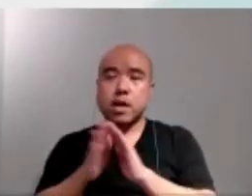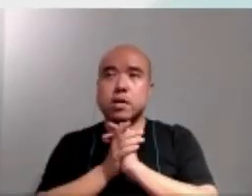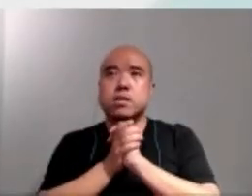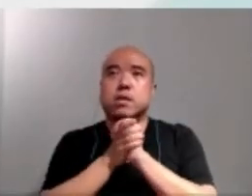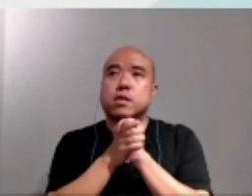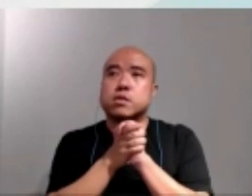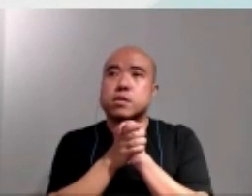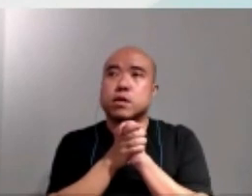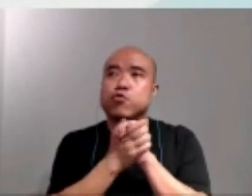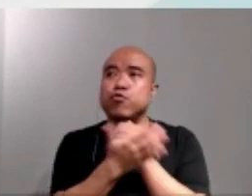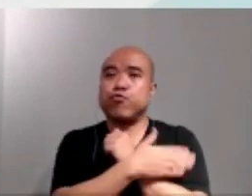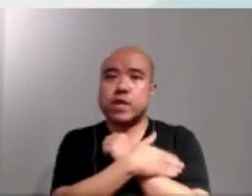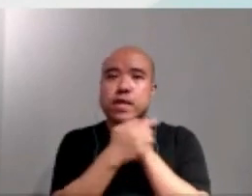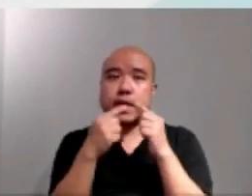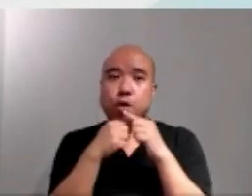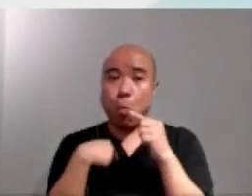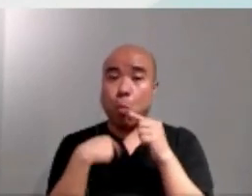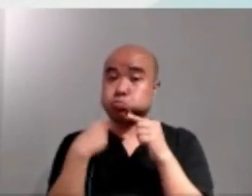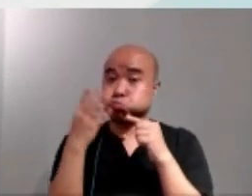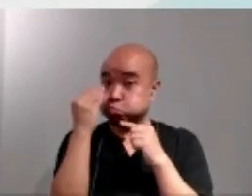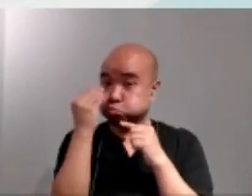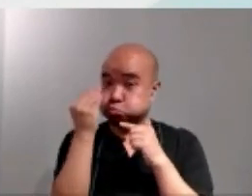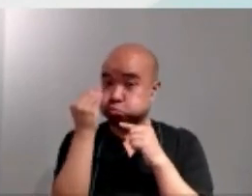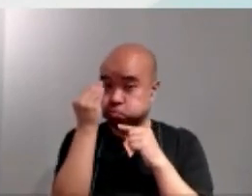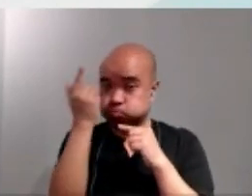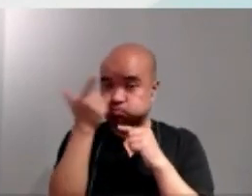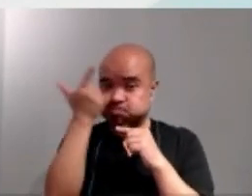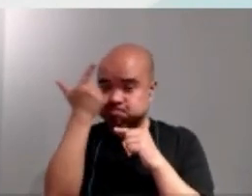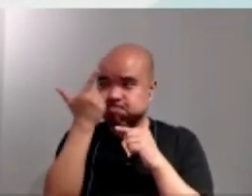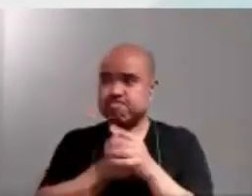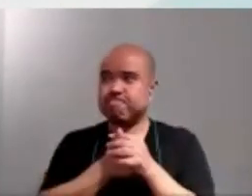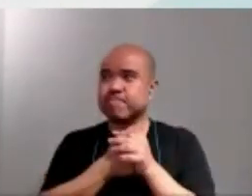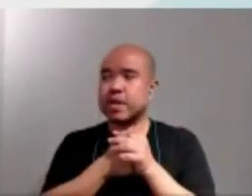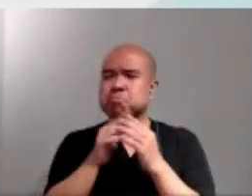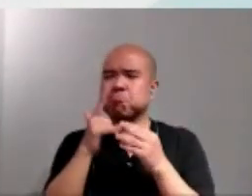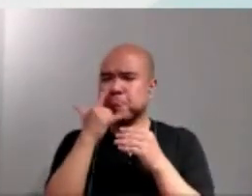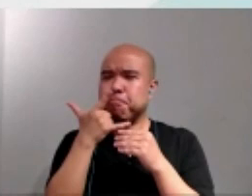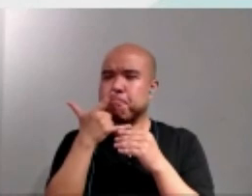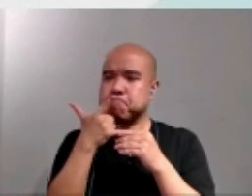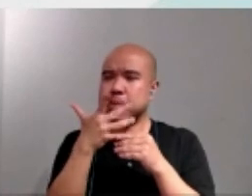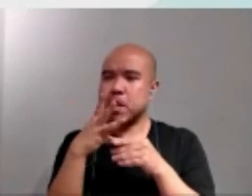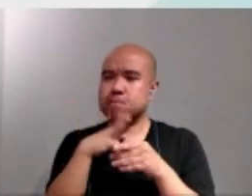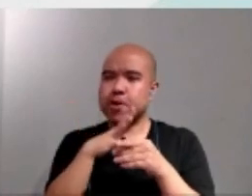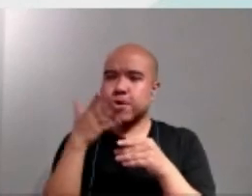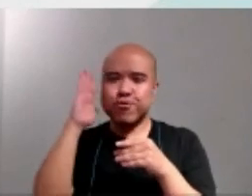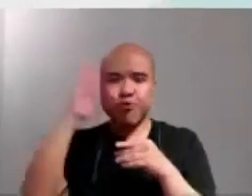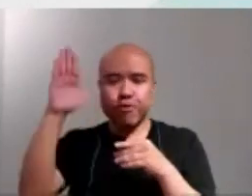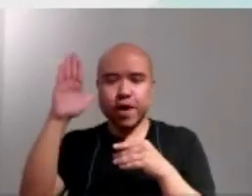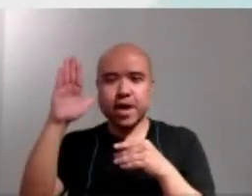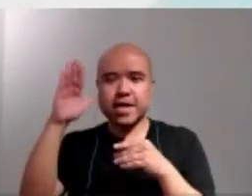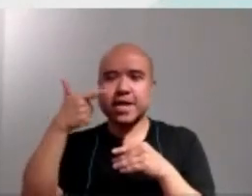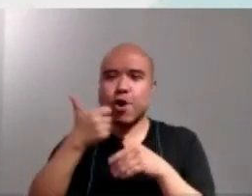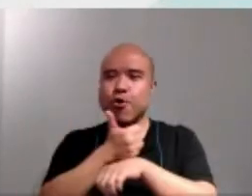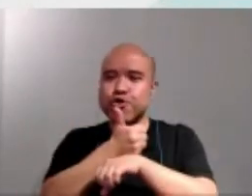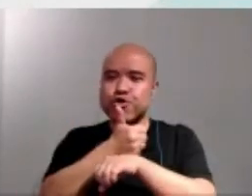出席今次活動，我都學咗好多嘢。咁希望大家喺呢個新常態底下，將來更加多機會遇